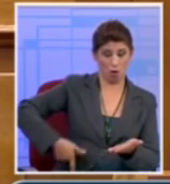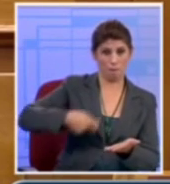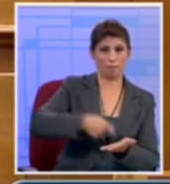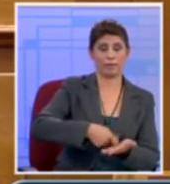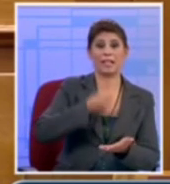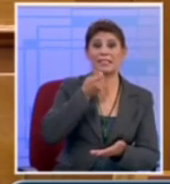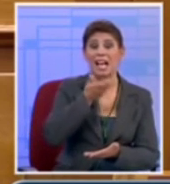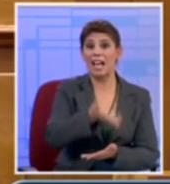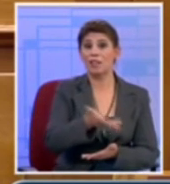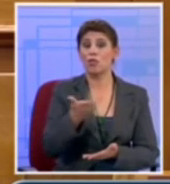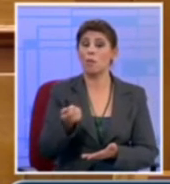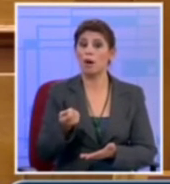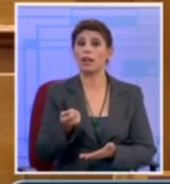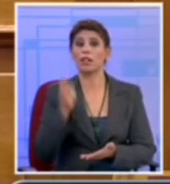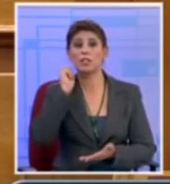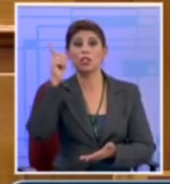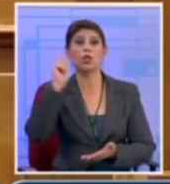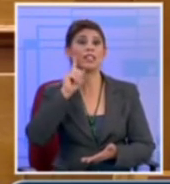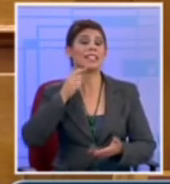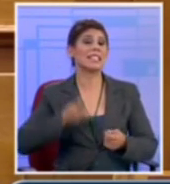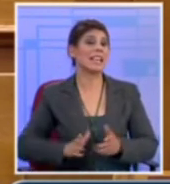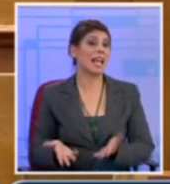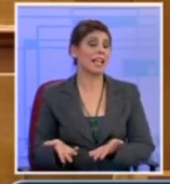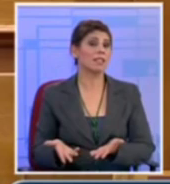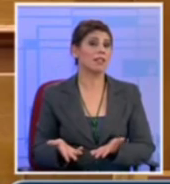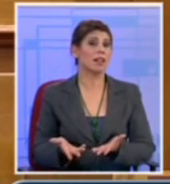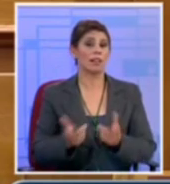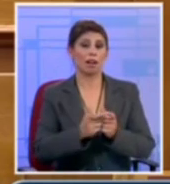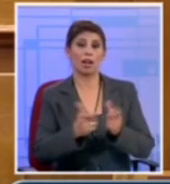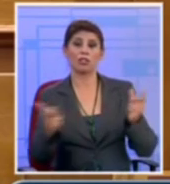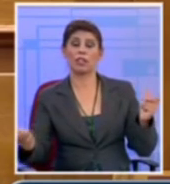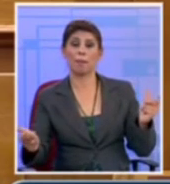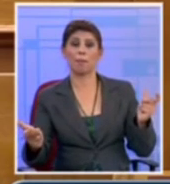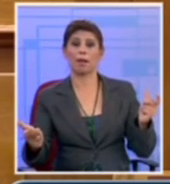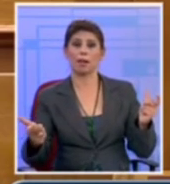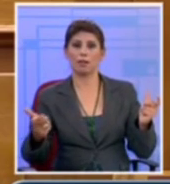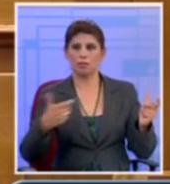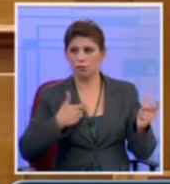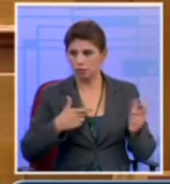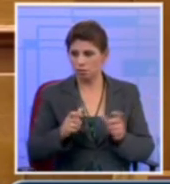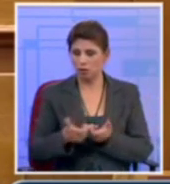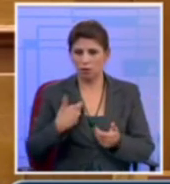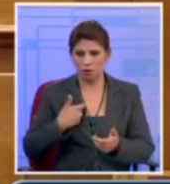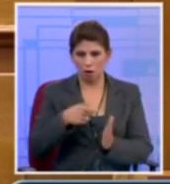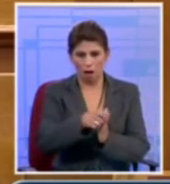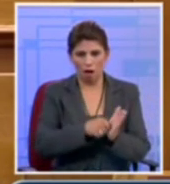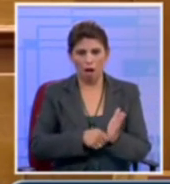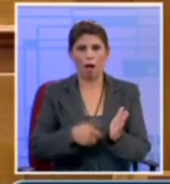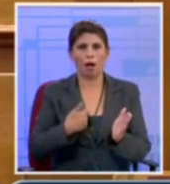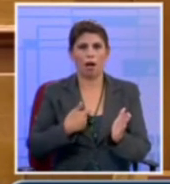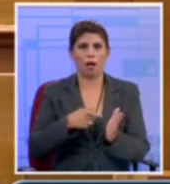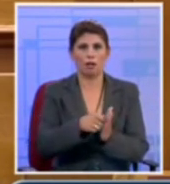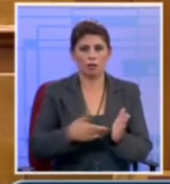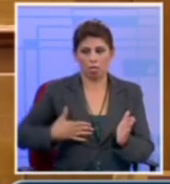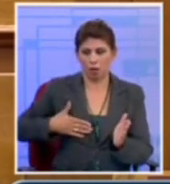τα έξοδα τα οποία έκανα στη γιορτή της γυναίκας μου για να κάνω τραπέζι σε ομογενείς. Ενώ έδωσα ο ίδιος στην κάρτα μου και τα έξτρα τα οποία πλήρωσα